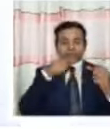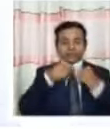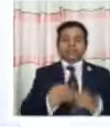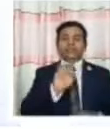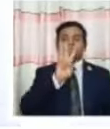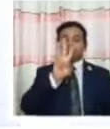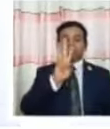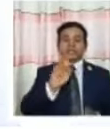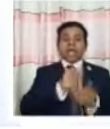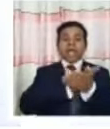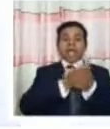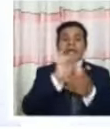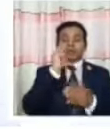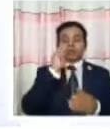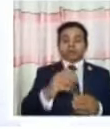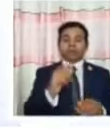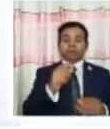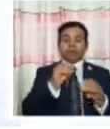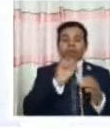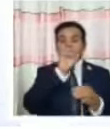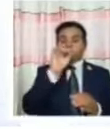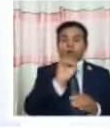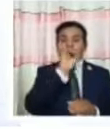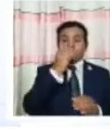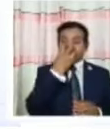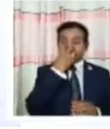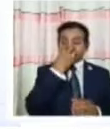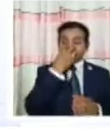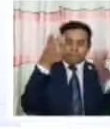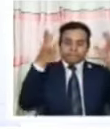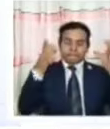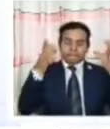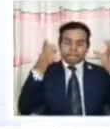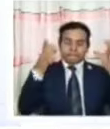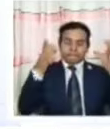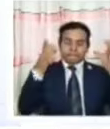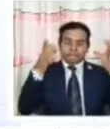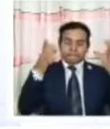নামে যে প্রতিষ্ঠান আছে সেটার মাধ্যমে 3টি হাইফ্লো ন্যাজাল ক্যানুলা